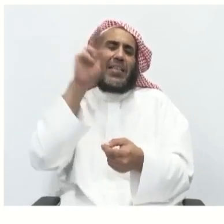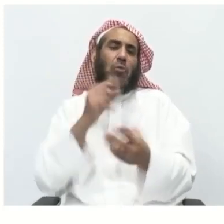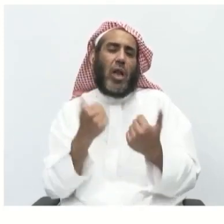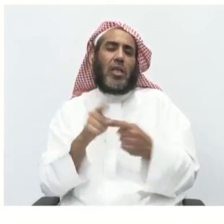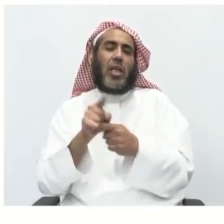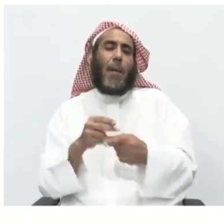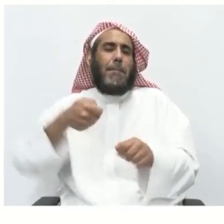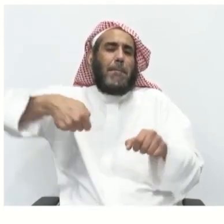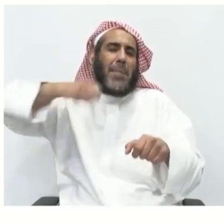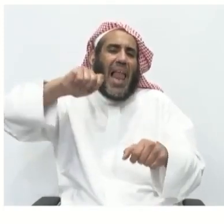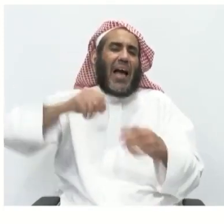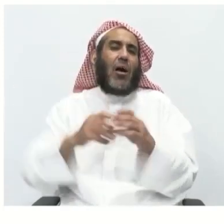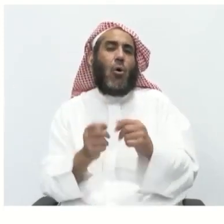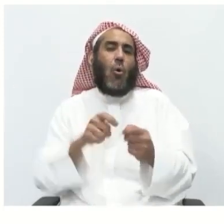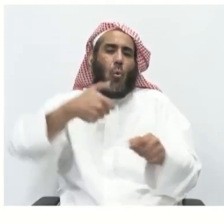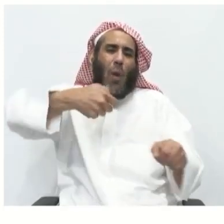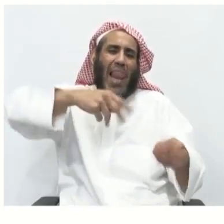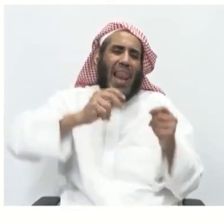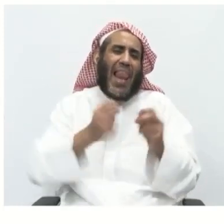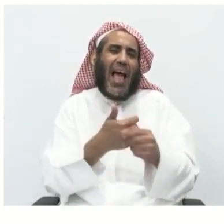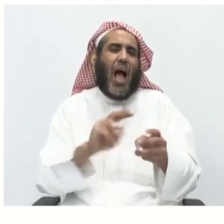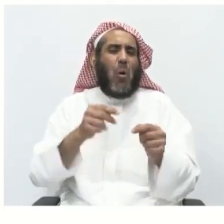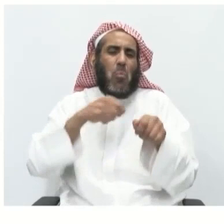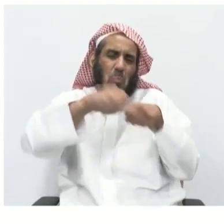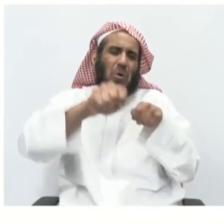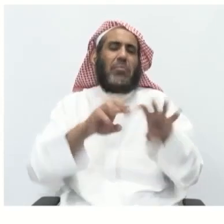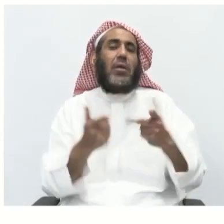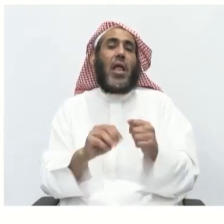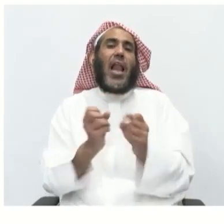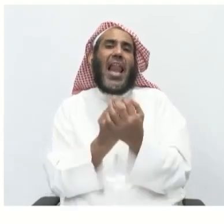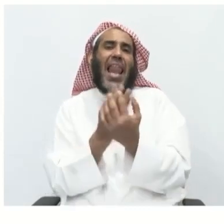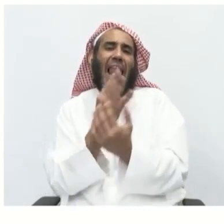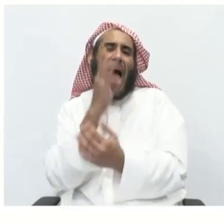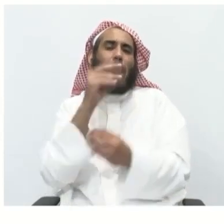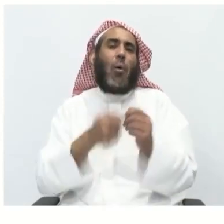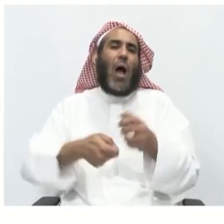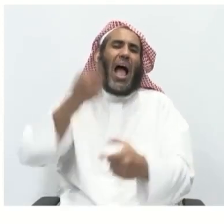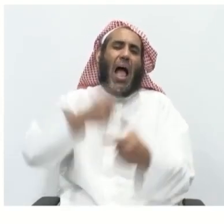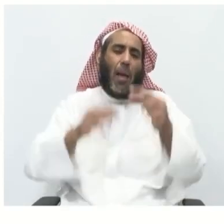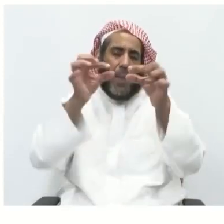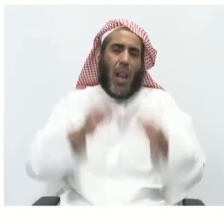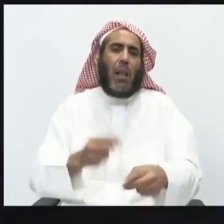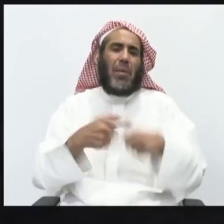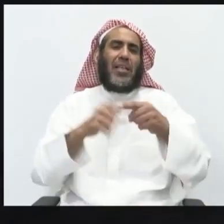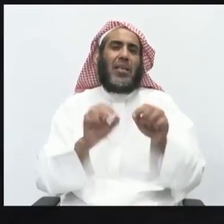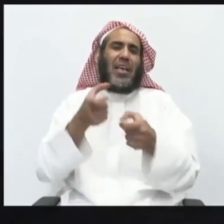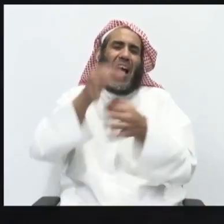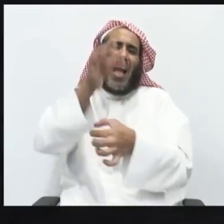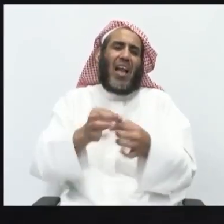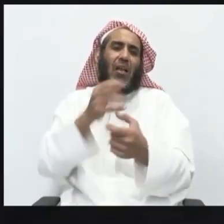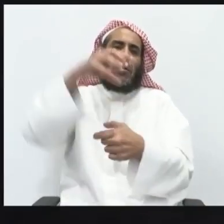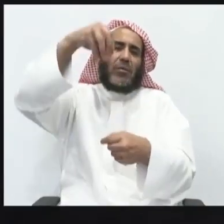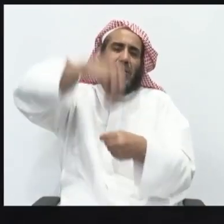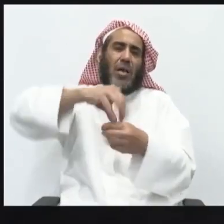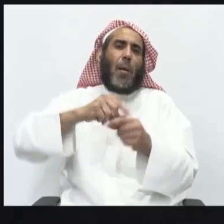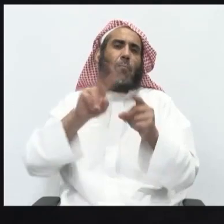سنحتاج كذلك ملعقه ولاعه او علبه كبريت اذا لهب حامل معدني حلقه غطاء